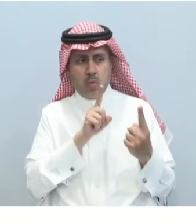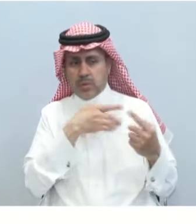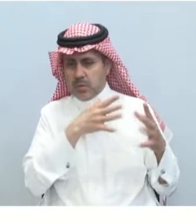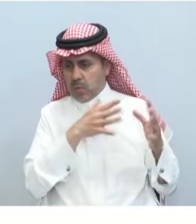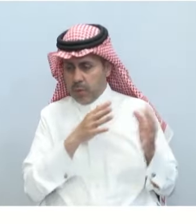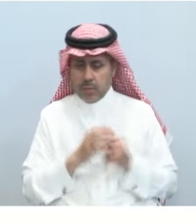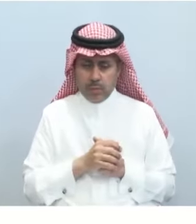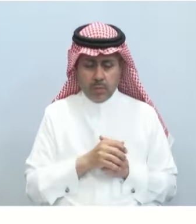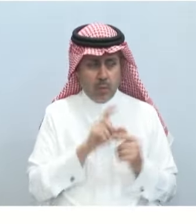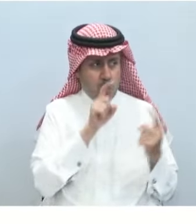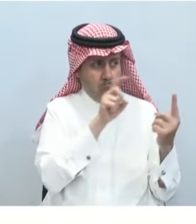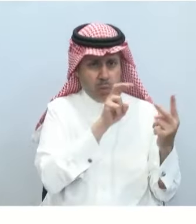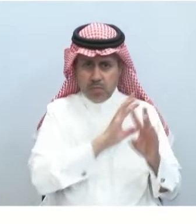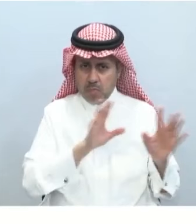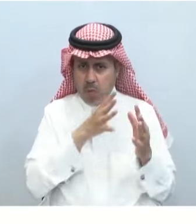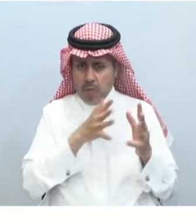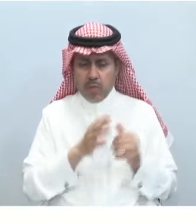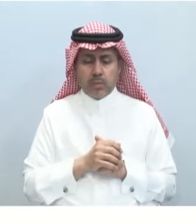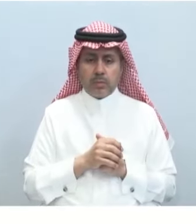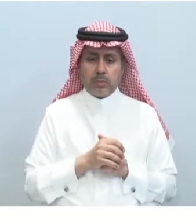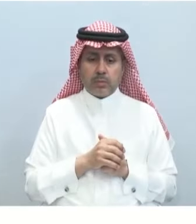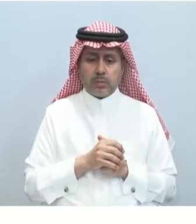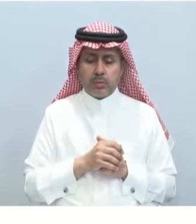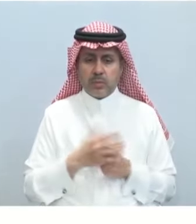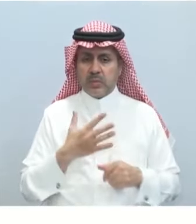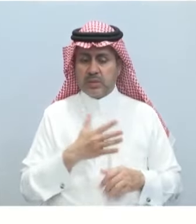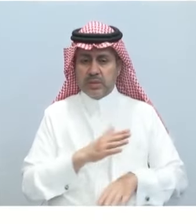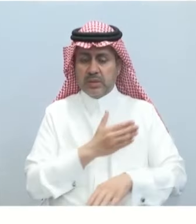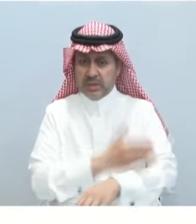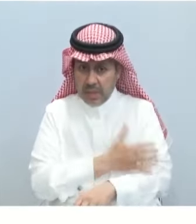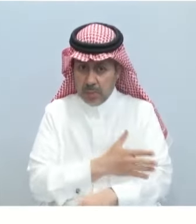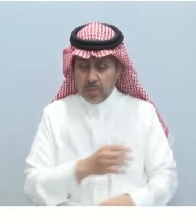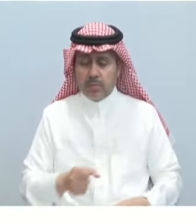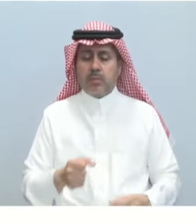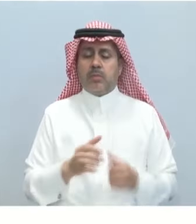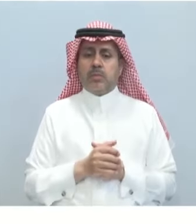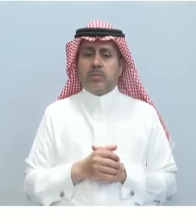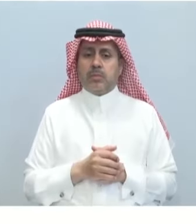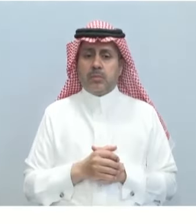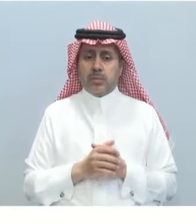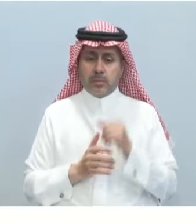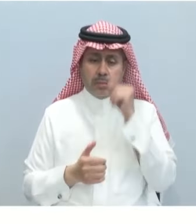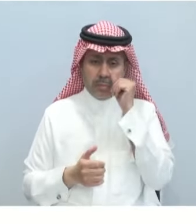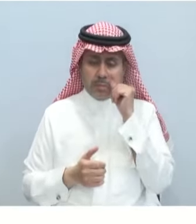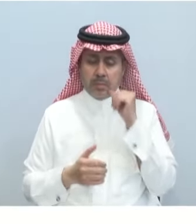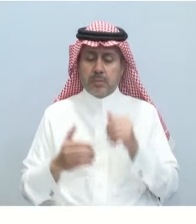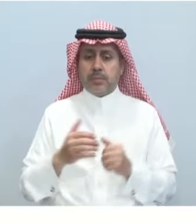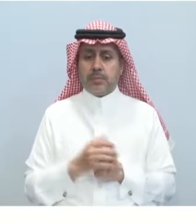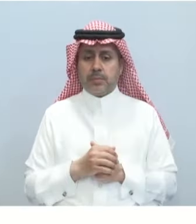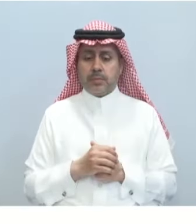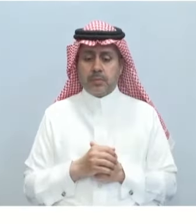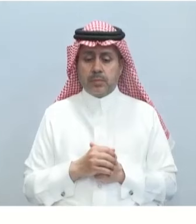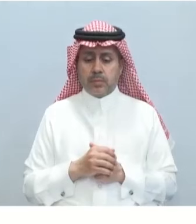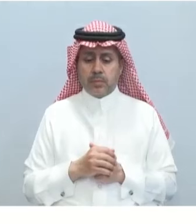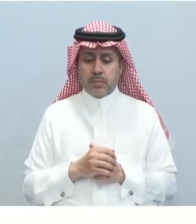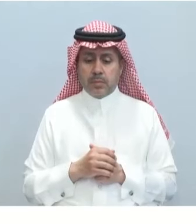فلا يستطيع مواجه هذا المتنمر المعاناه الجسديه في حال كان المتنمر التنمر من خلال اعتدائه بالضرب او